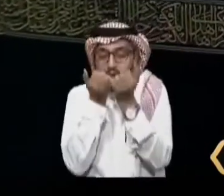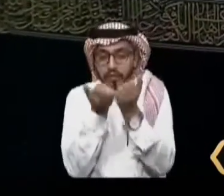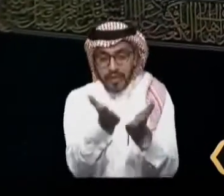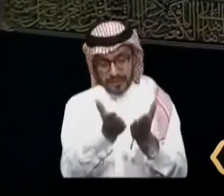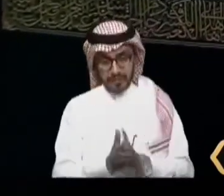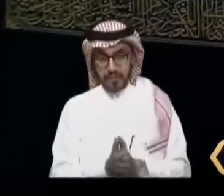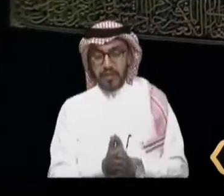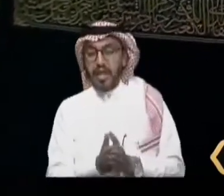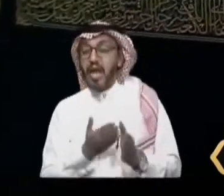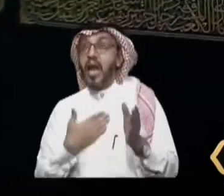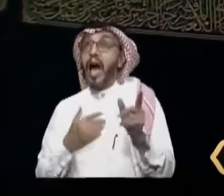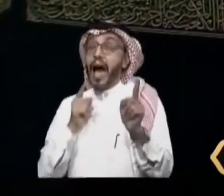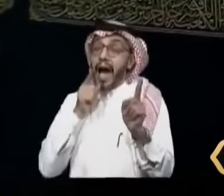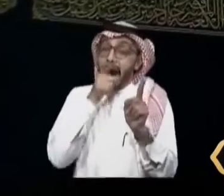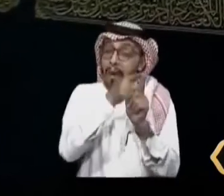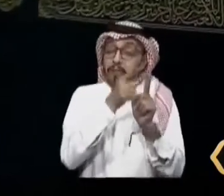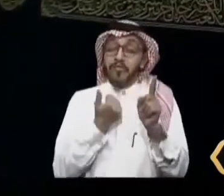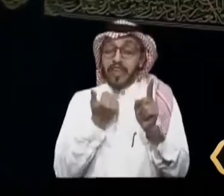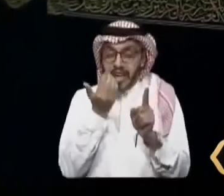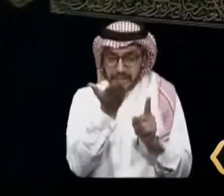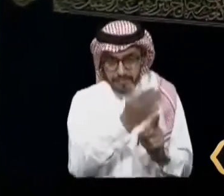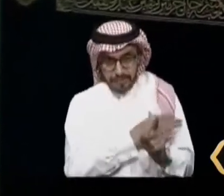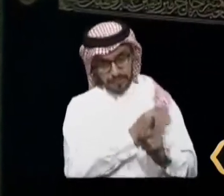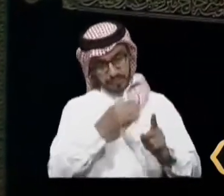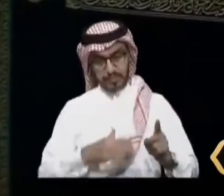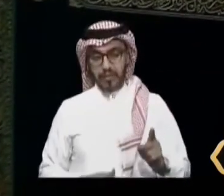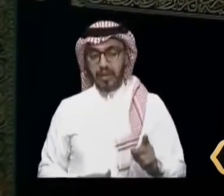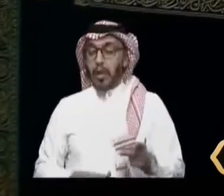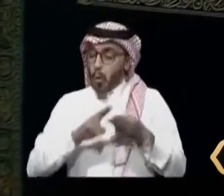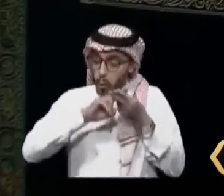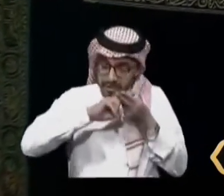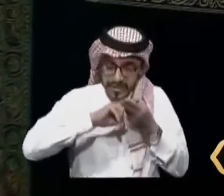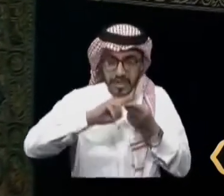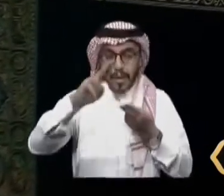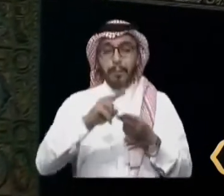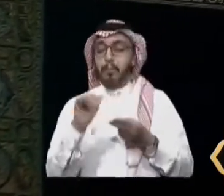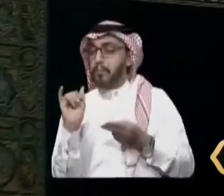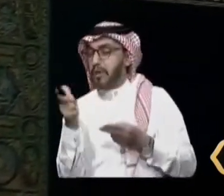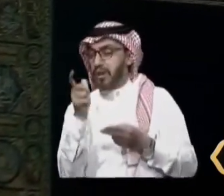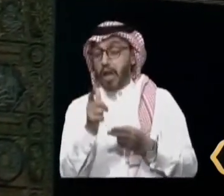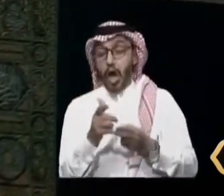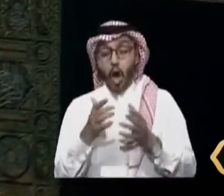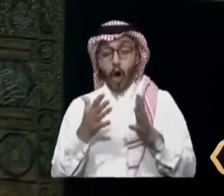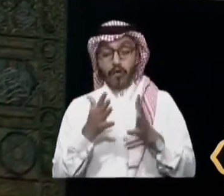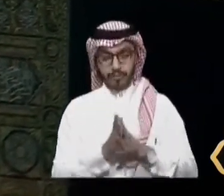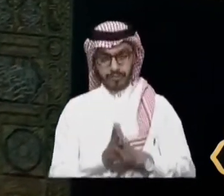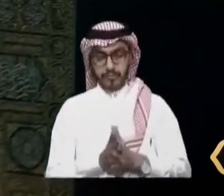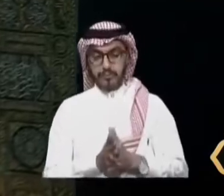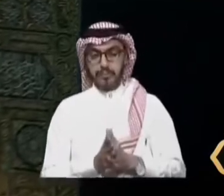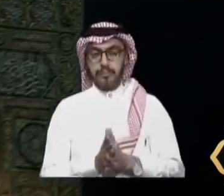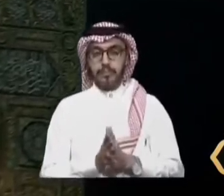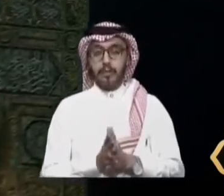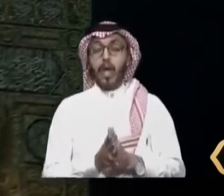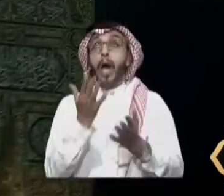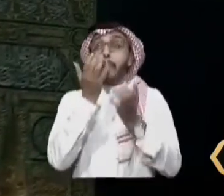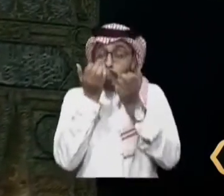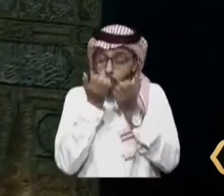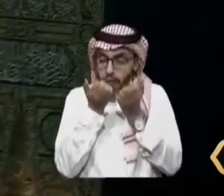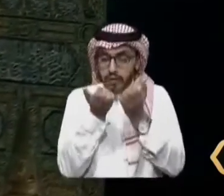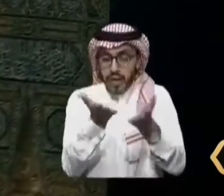إلى بلوغ ما يؤمل والسلامة مما يرهب، كان هو